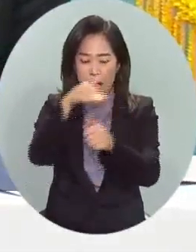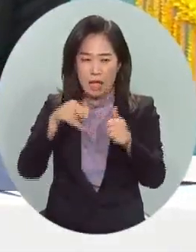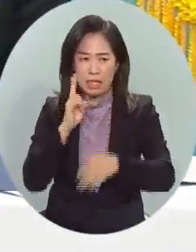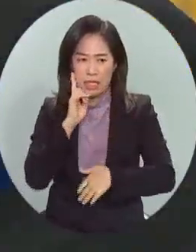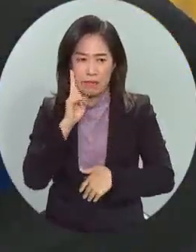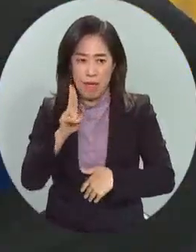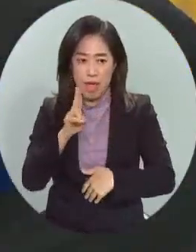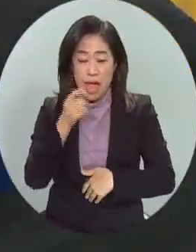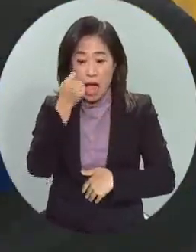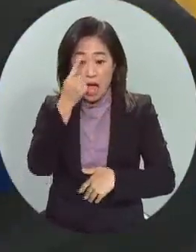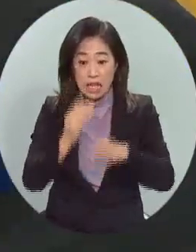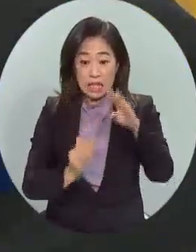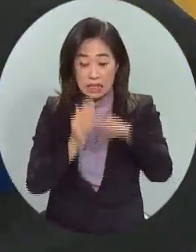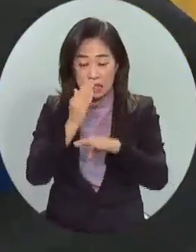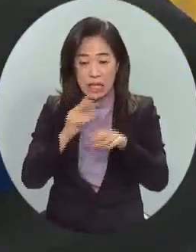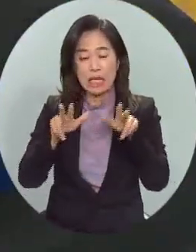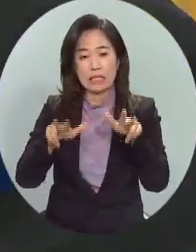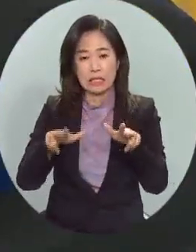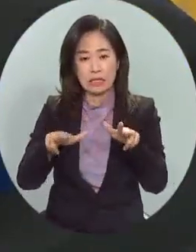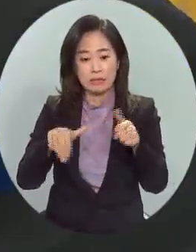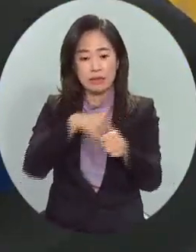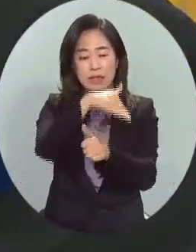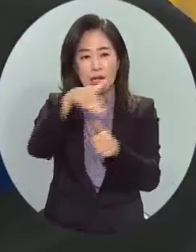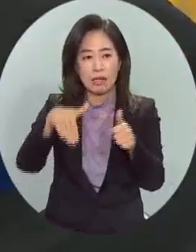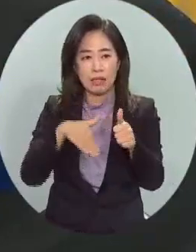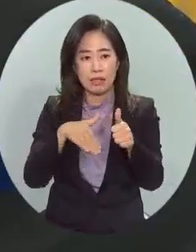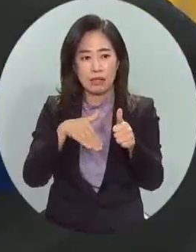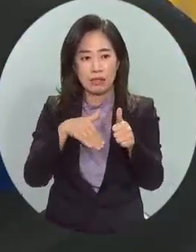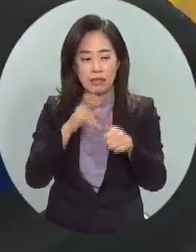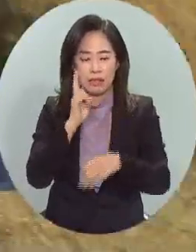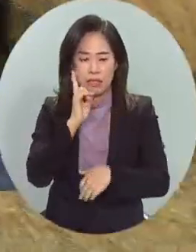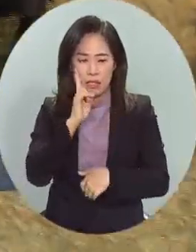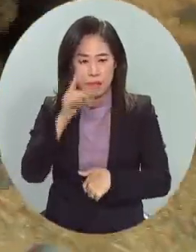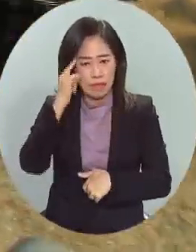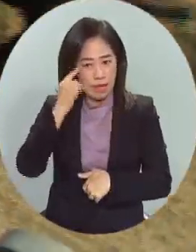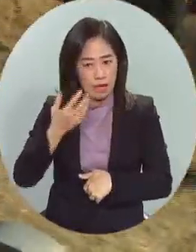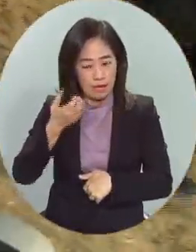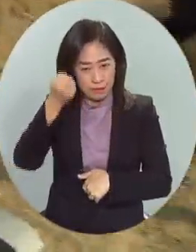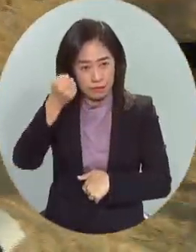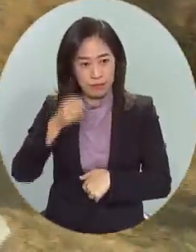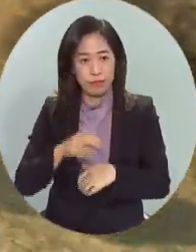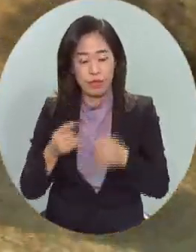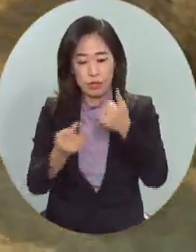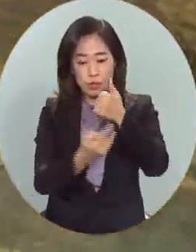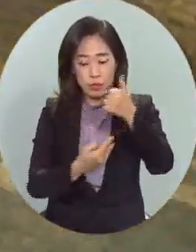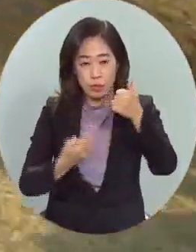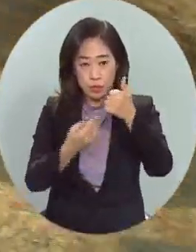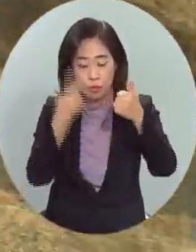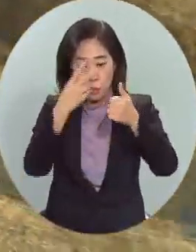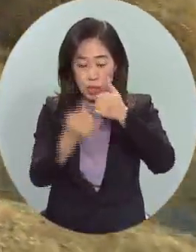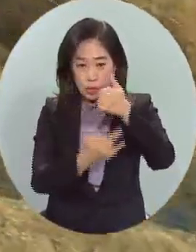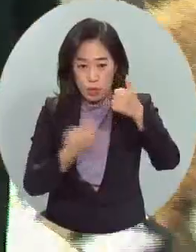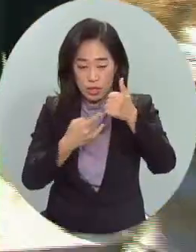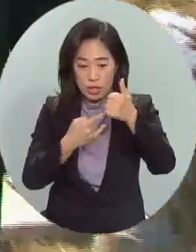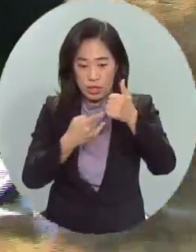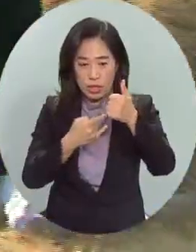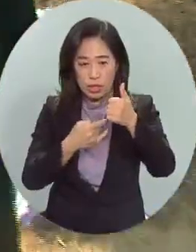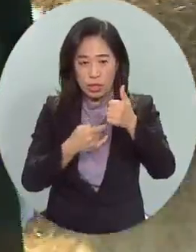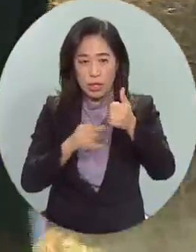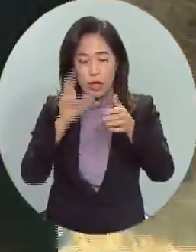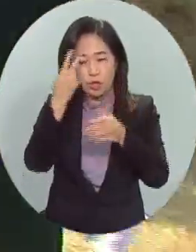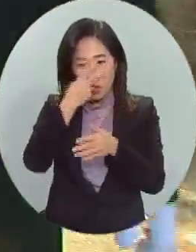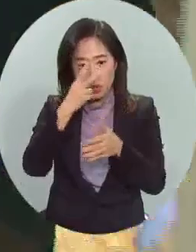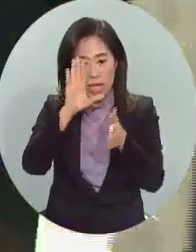한 달려가 지난 지금 상황이 정말 저는 참담하다고 생각을 합니다 조사위에 주어진 시간은 달